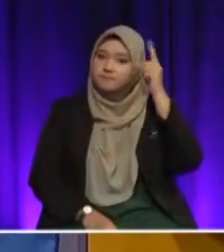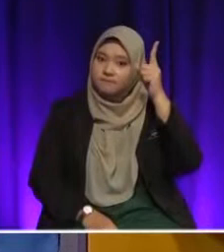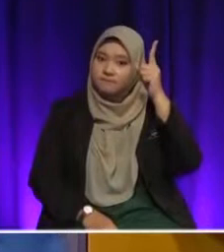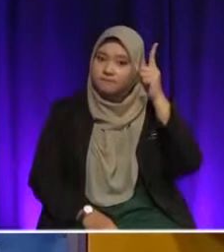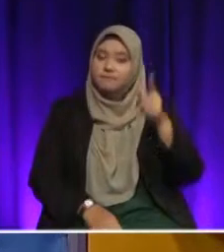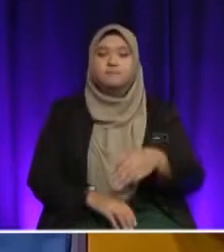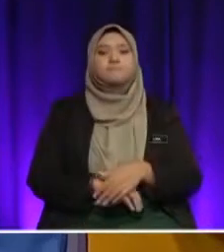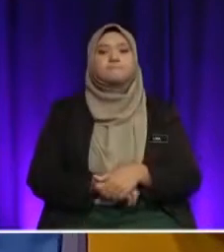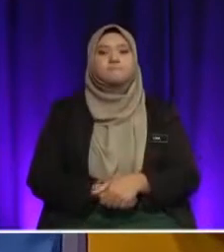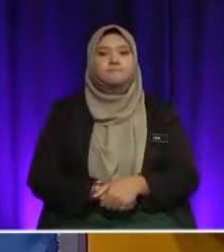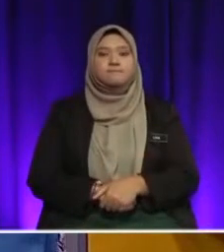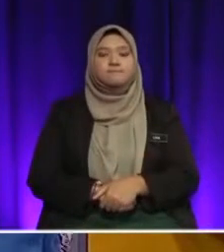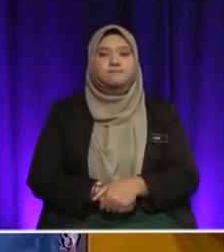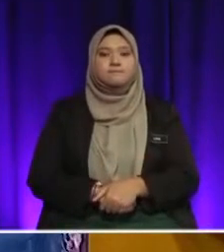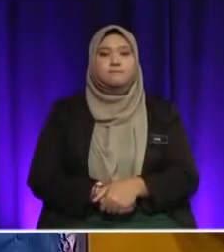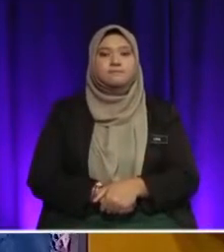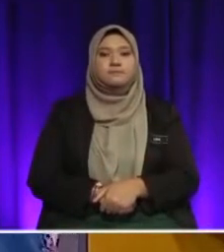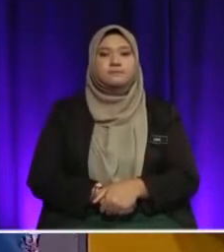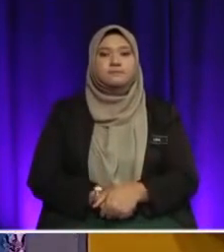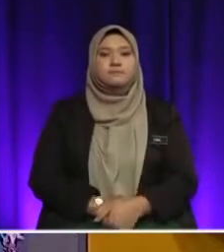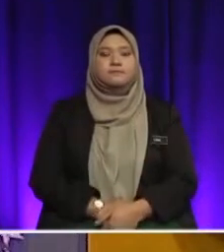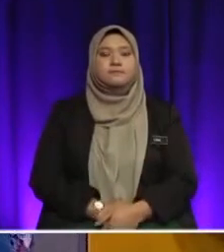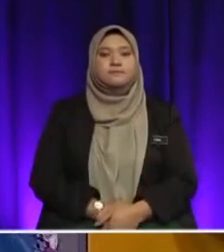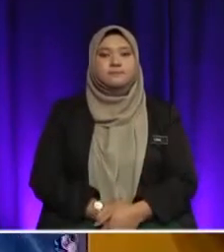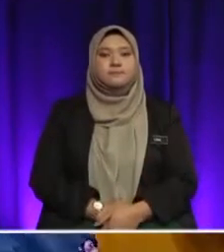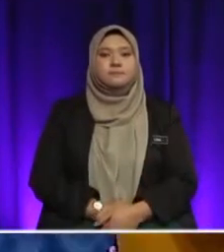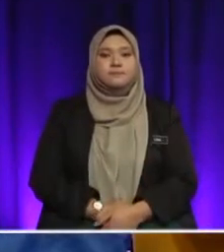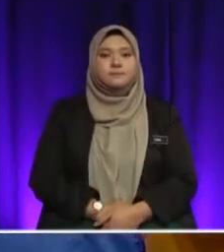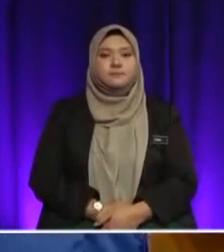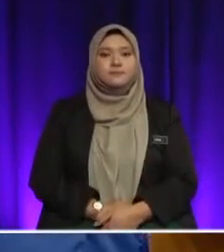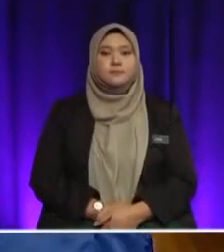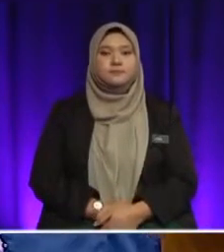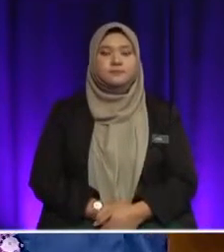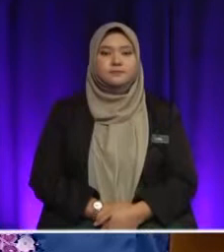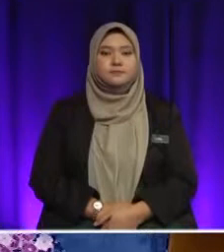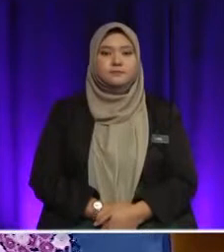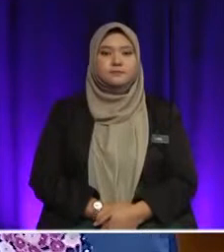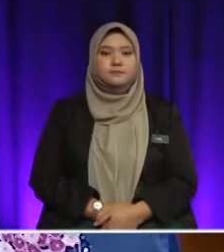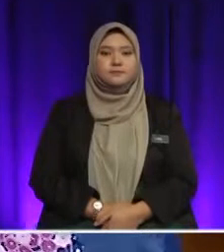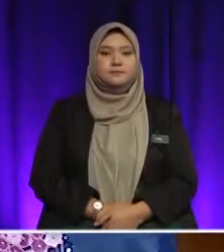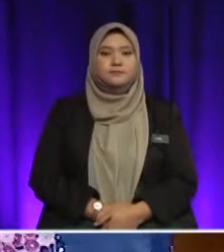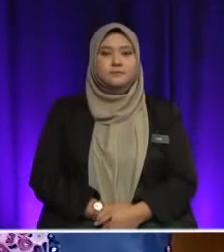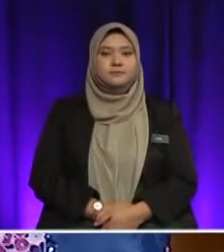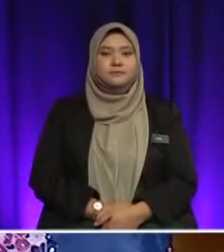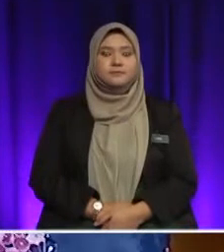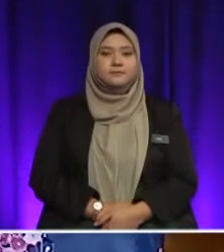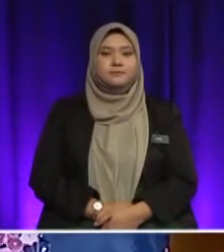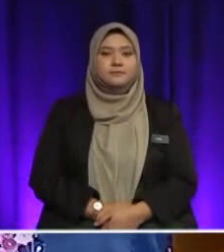mengadu daging dengan mikse oke nah ini dia kita berkenalan dengan